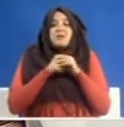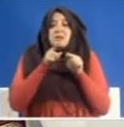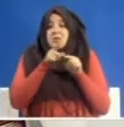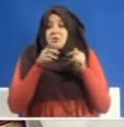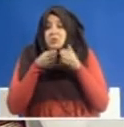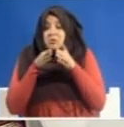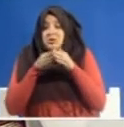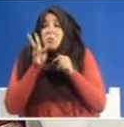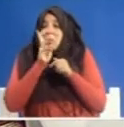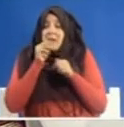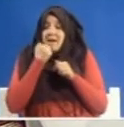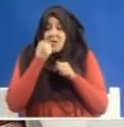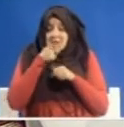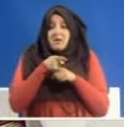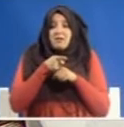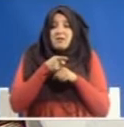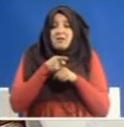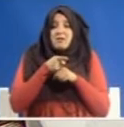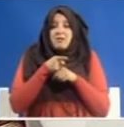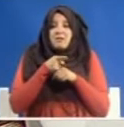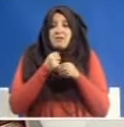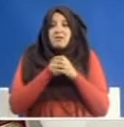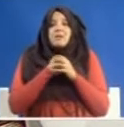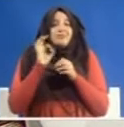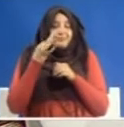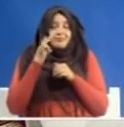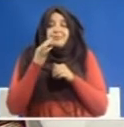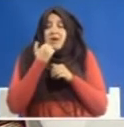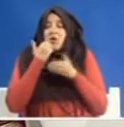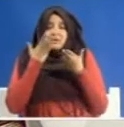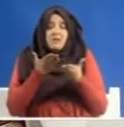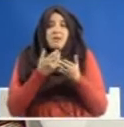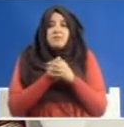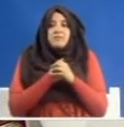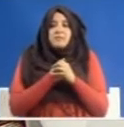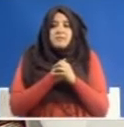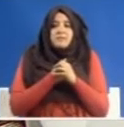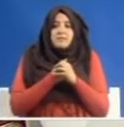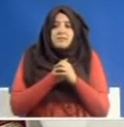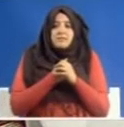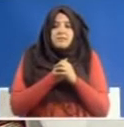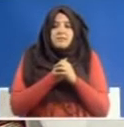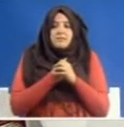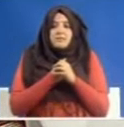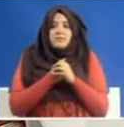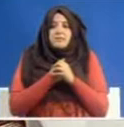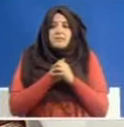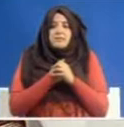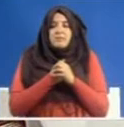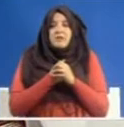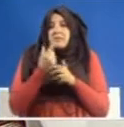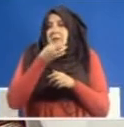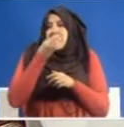نعم. بدل المشاكل يا رميز يعني السبات تظلي. يا رميز اثر واش ساكنين يعني انسان